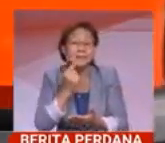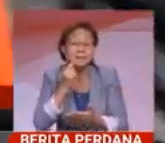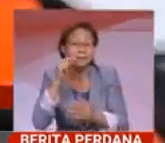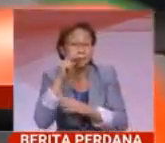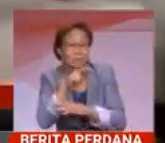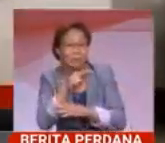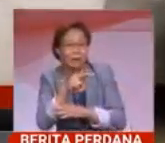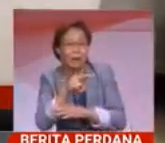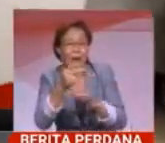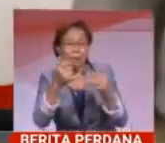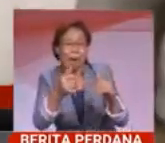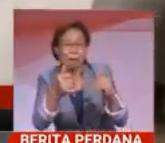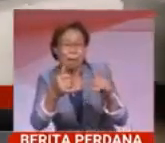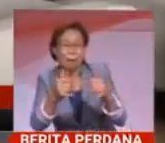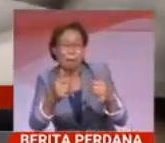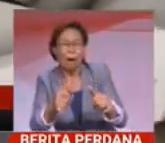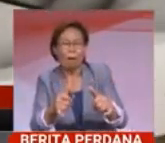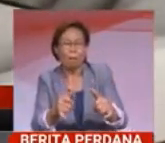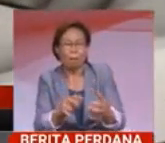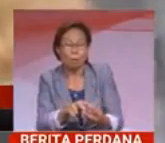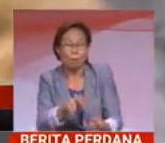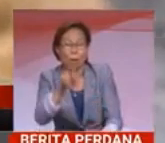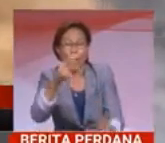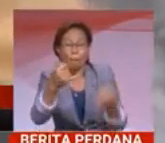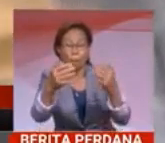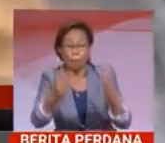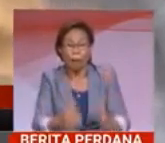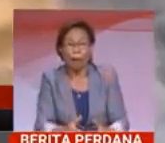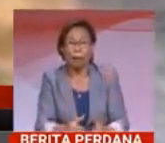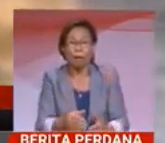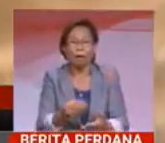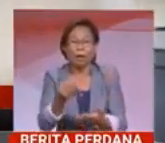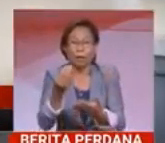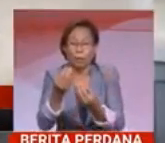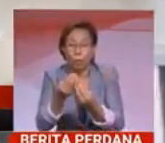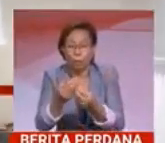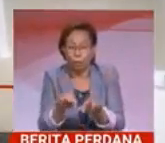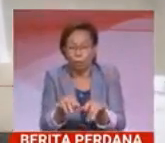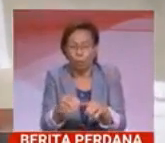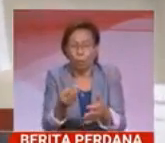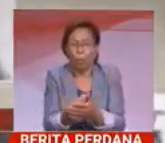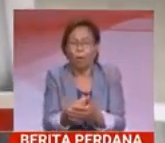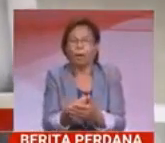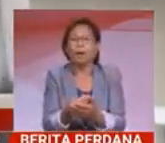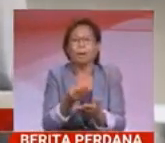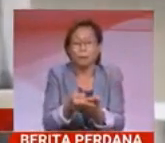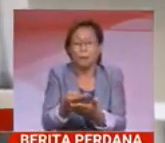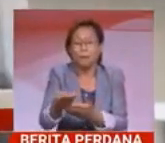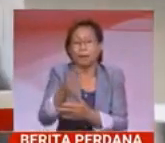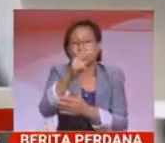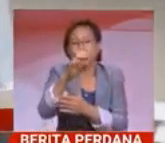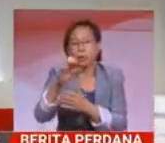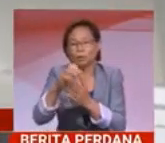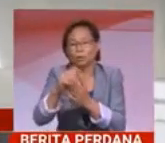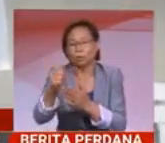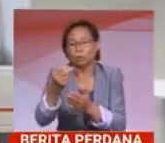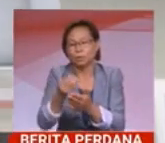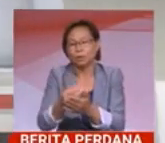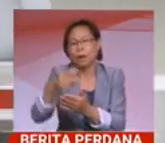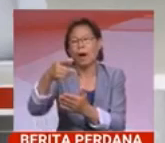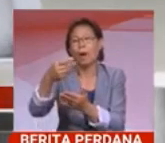dilihat sedang asyik bermain namun apa yang mengejutkan permainan mesin suweng itu juga diberikan harga juratus sound